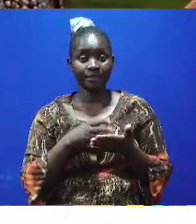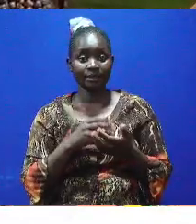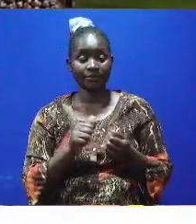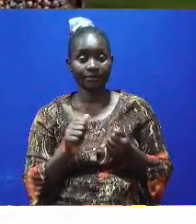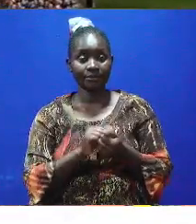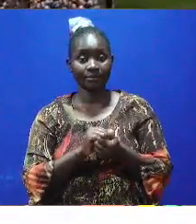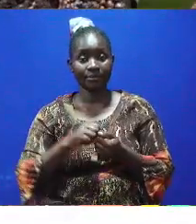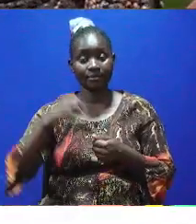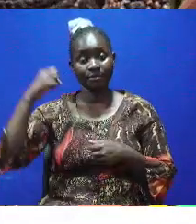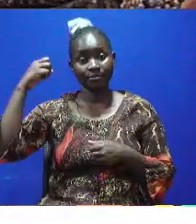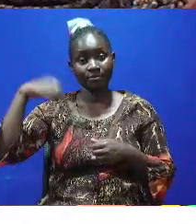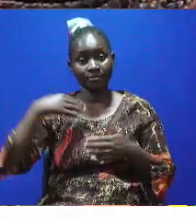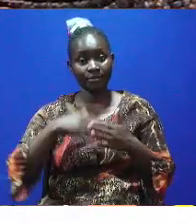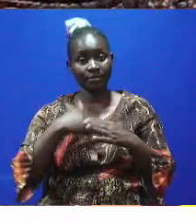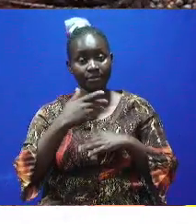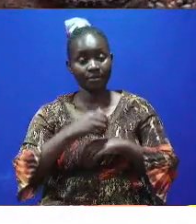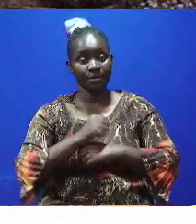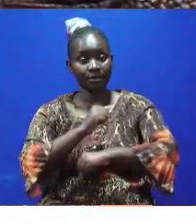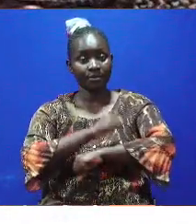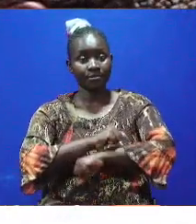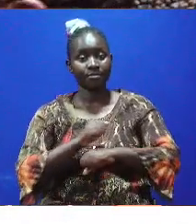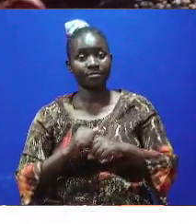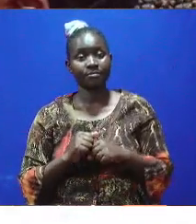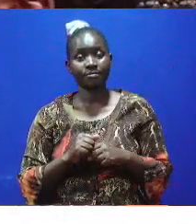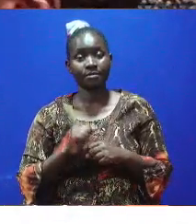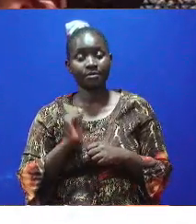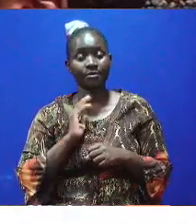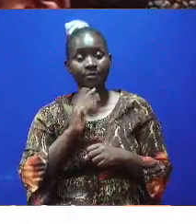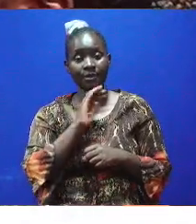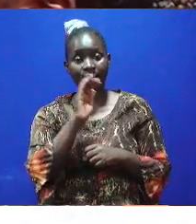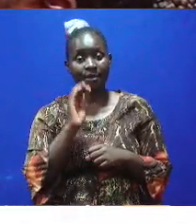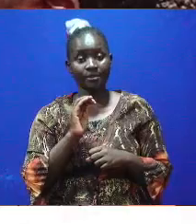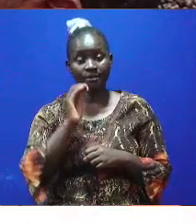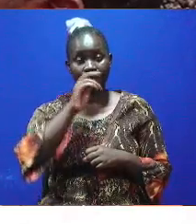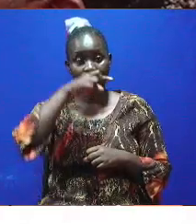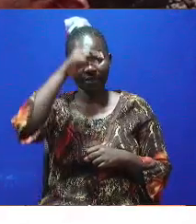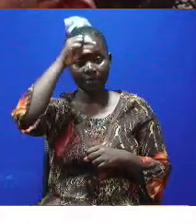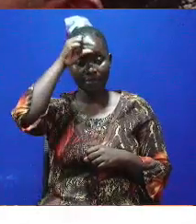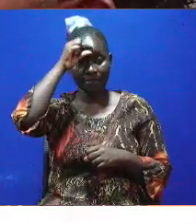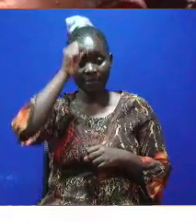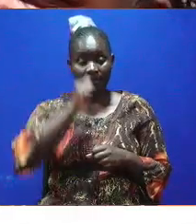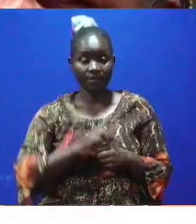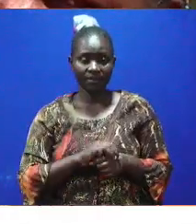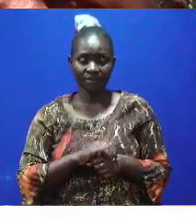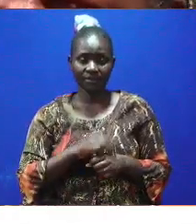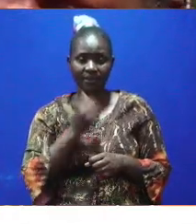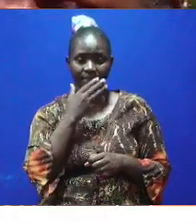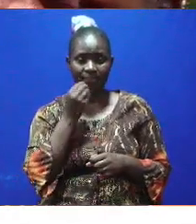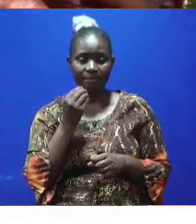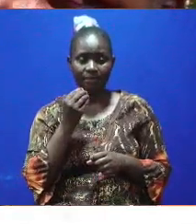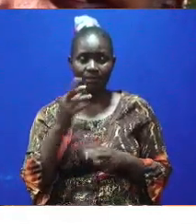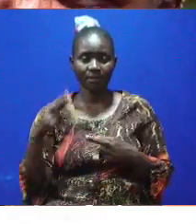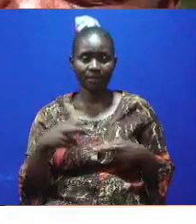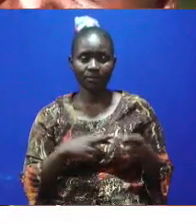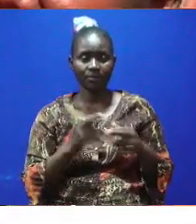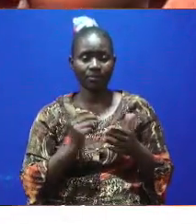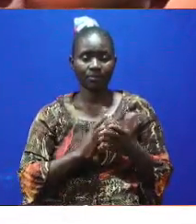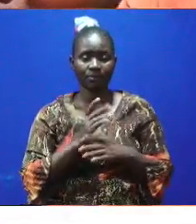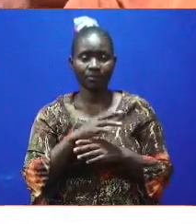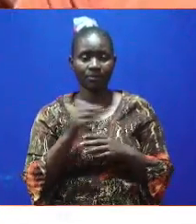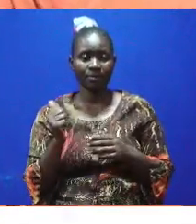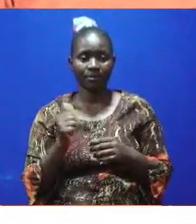iko hapo mbele ya shule. Sasa tunauliza serikali hii ni ungwana kweli? Kama barabara iko hivi watoto wanapita hapa